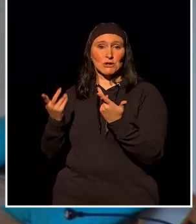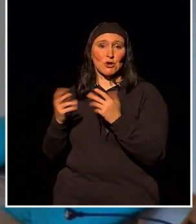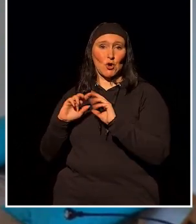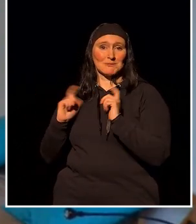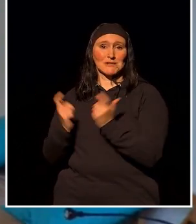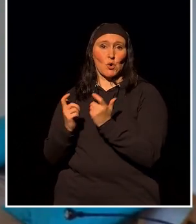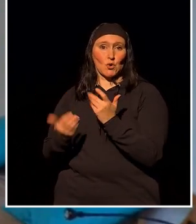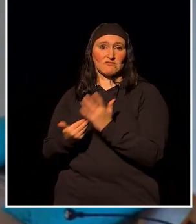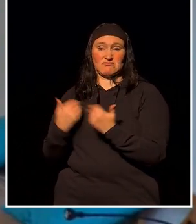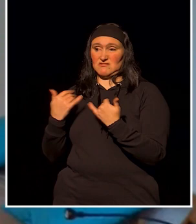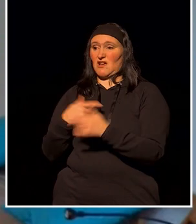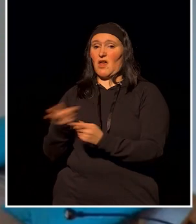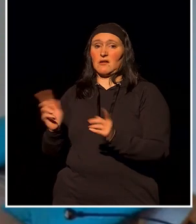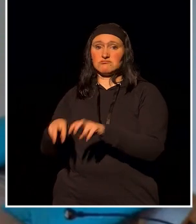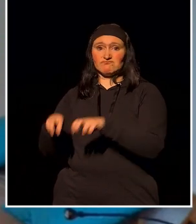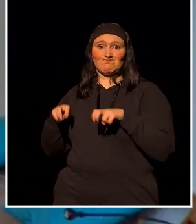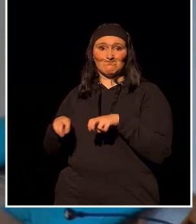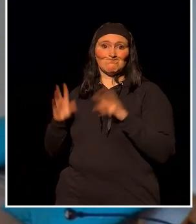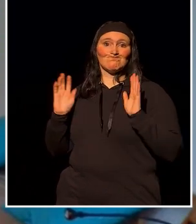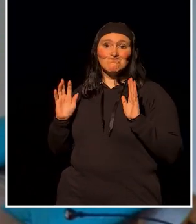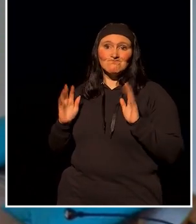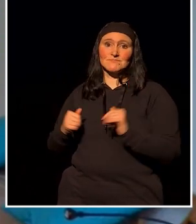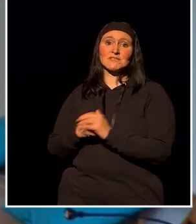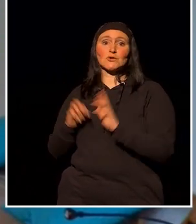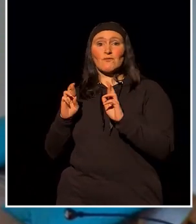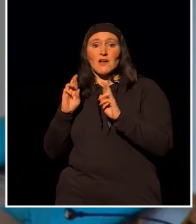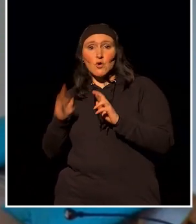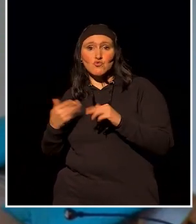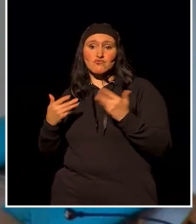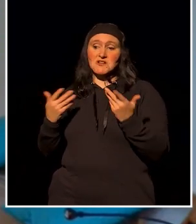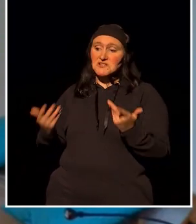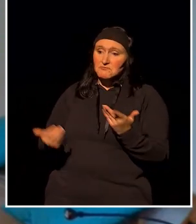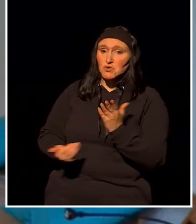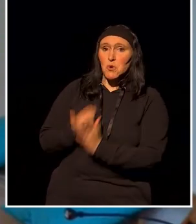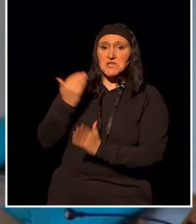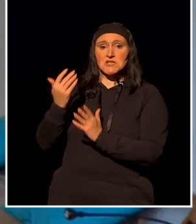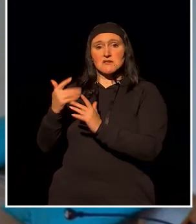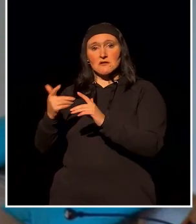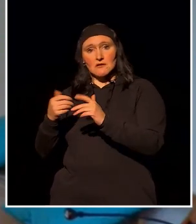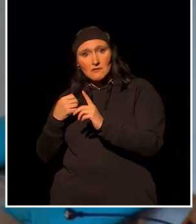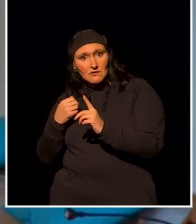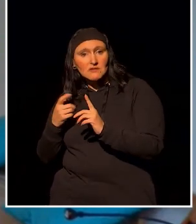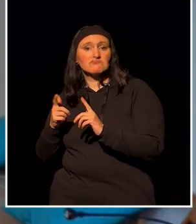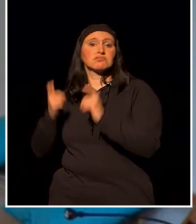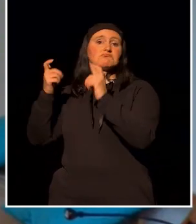neue Wege, aber man muss wahrscheinlich hier auch versuchen,